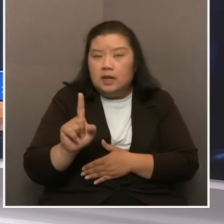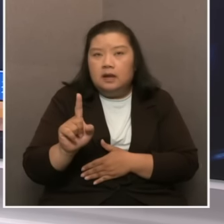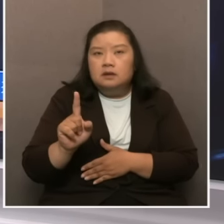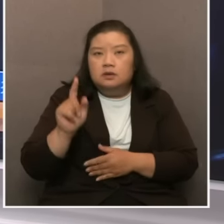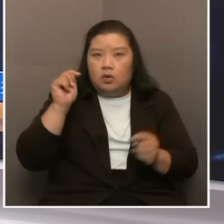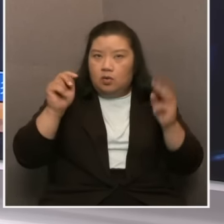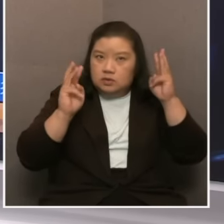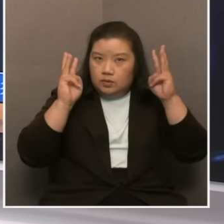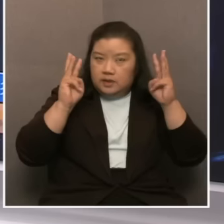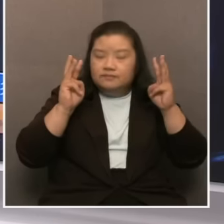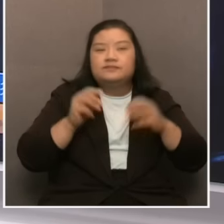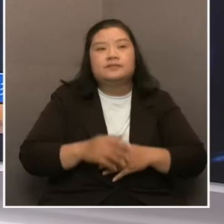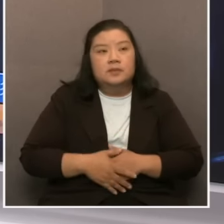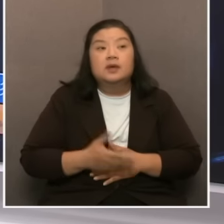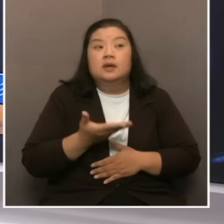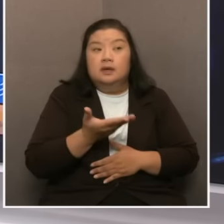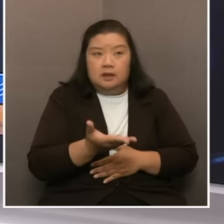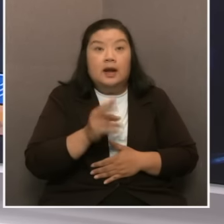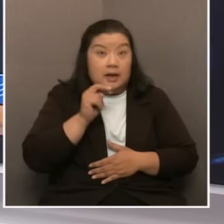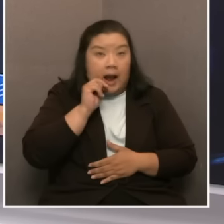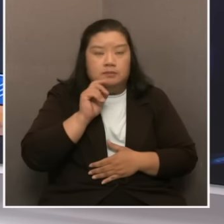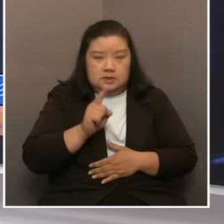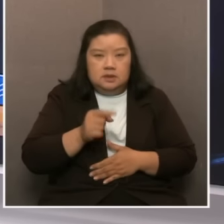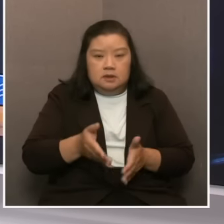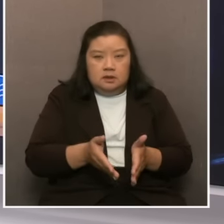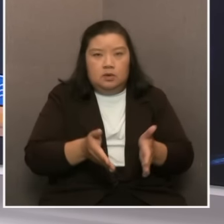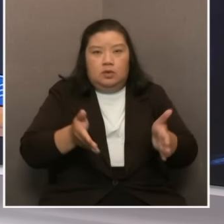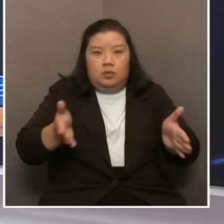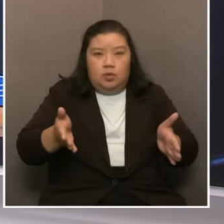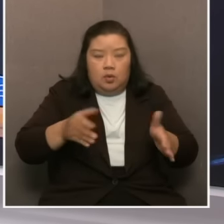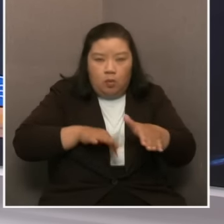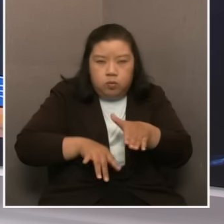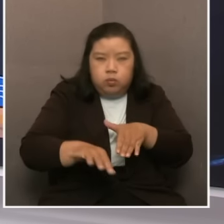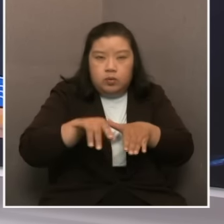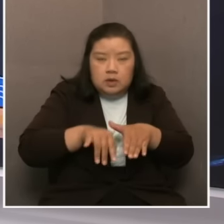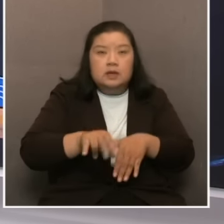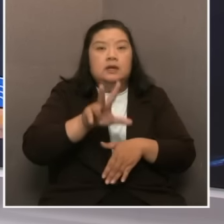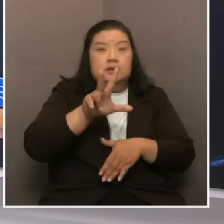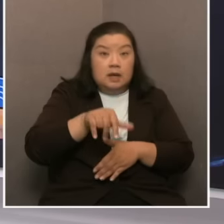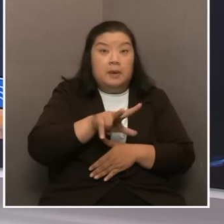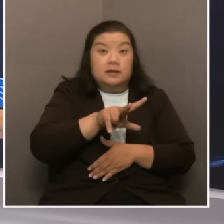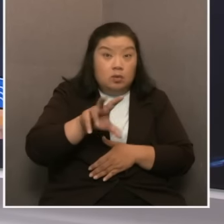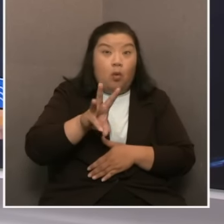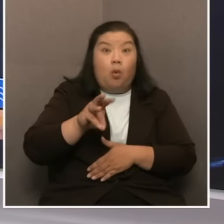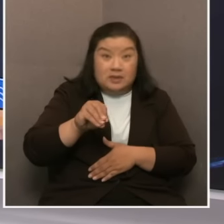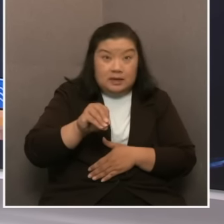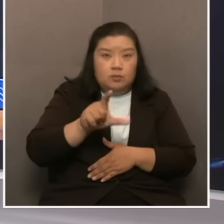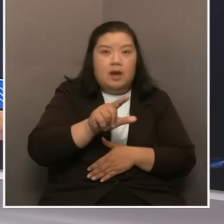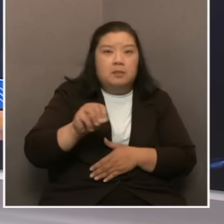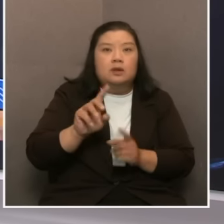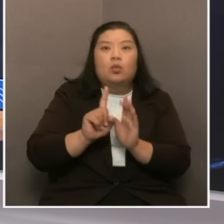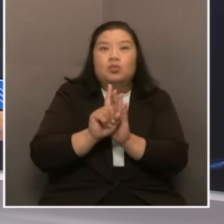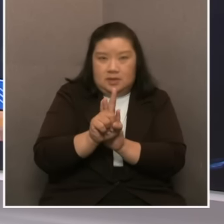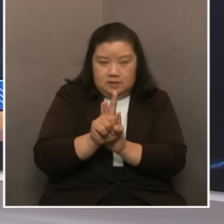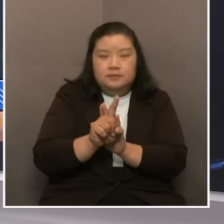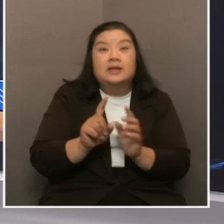สสำหรับความจุของลำน้ำอยู่ที่ 3660 ลบาทเมตรวินาทีตอนนี้ปรมาณน้